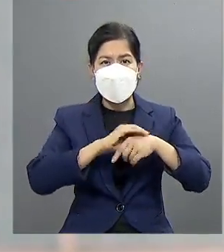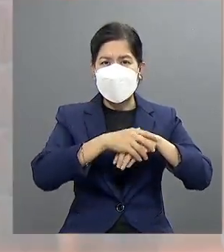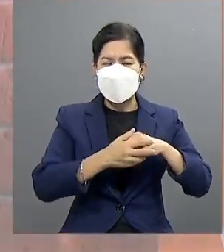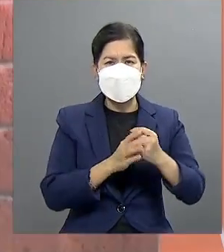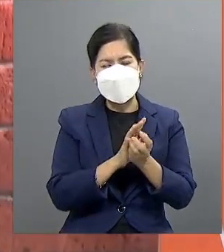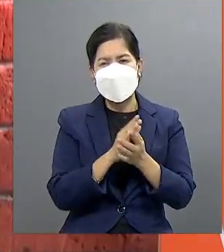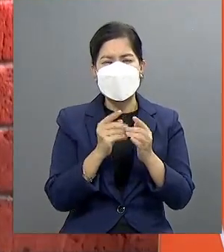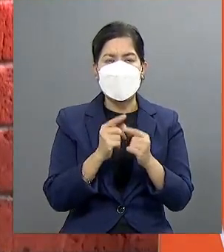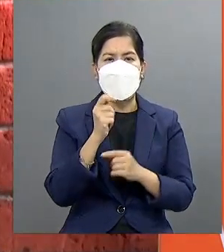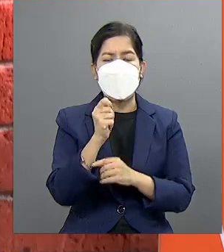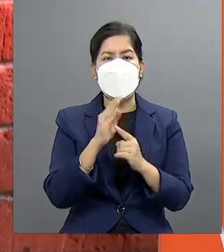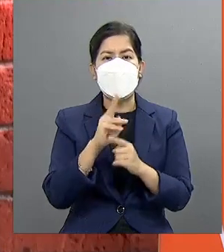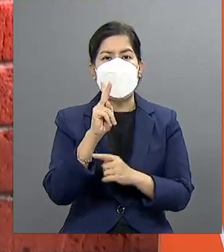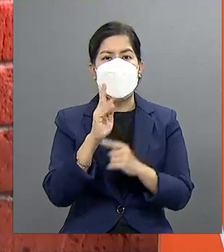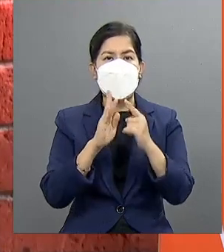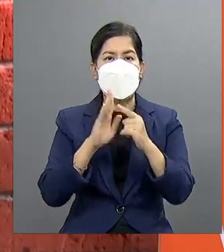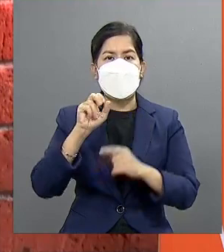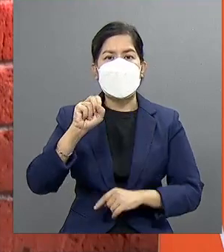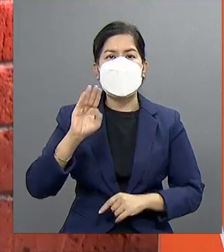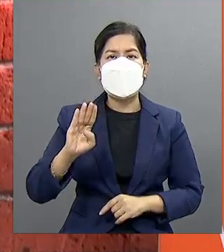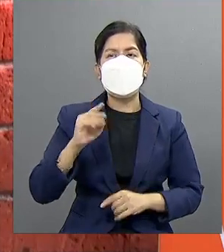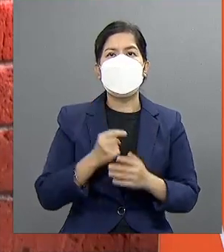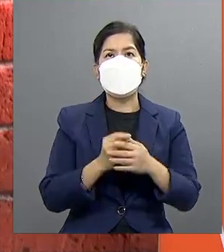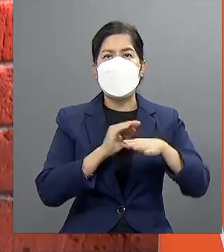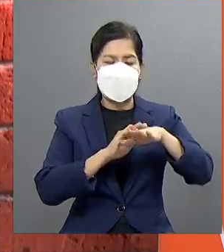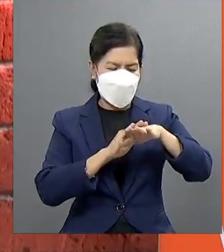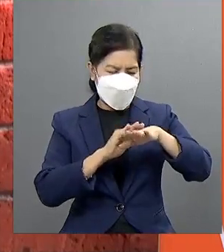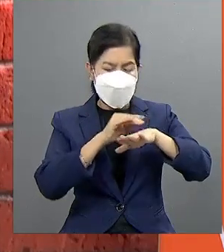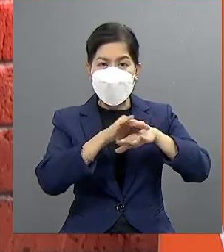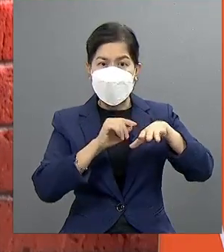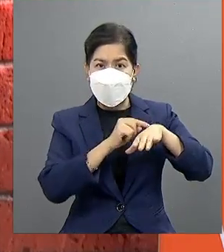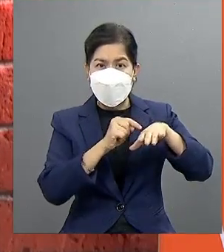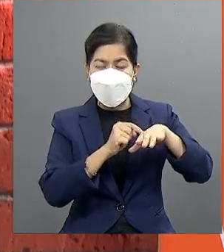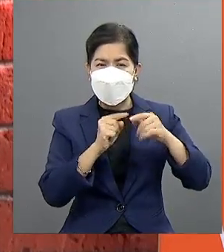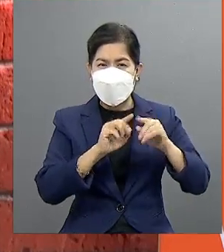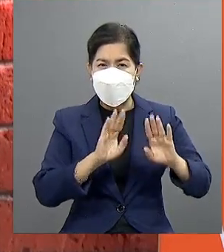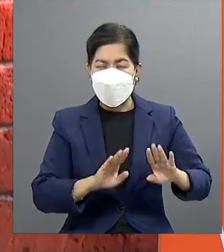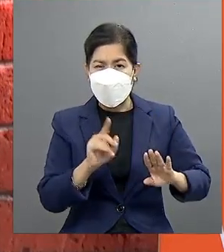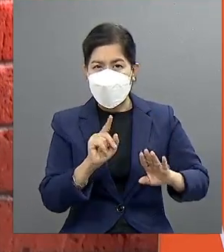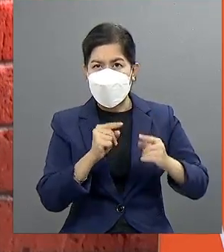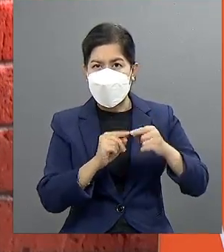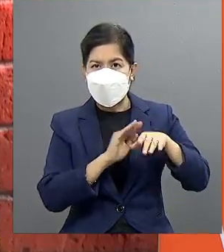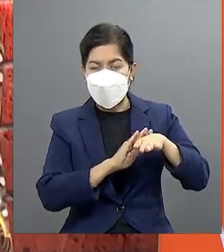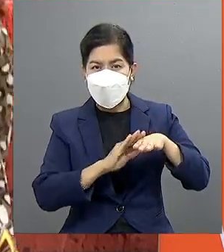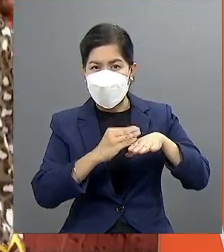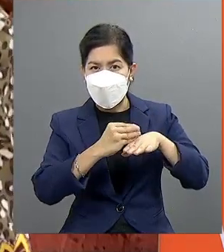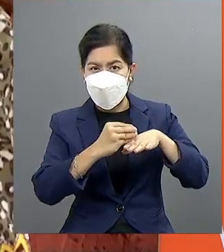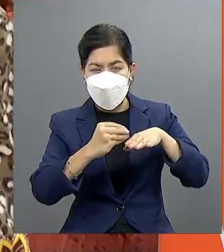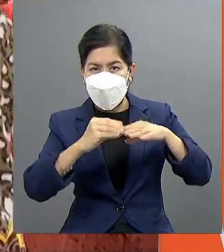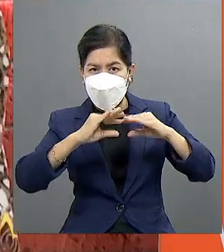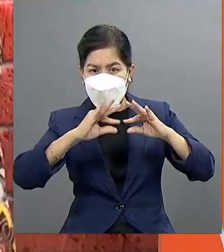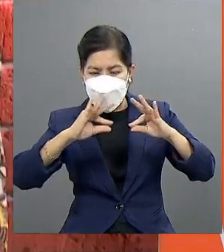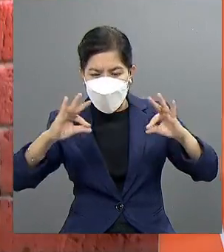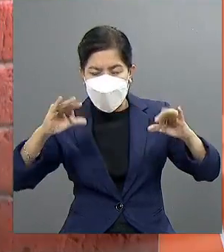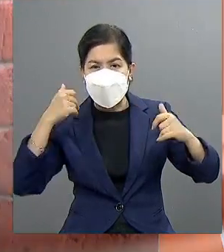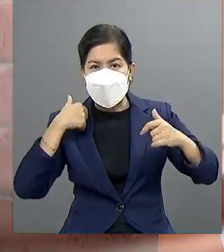พอมือคันอักเสบปุ๊บผิวหนังตรงนี้เขาเรียกว่าสกินแบเรียร์นะคะผิวหนังตรงนี้ชั้นผิวถูกทำลายพอชั้นผิวถูกทำลายปุ๊บเชื้อโรคมันก็เข้าง่